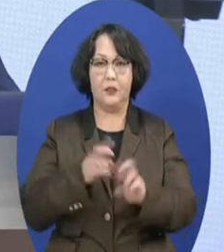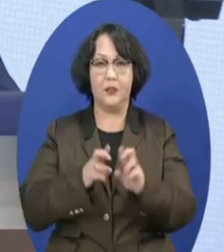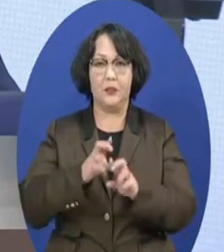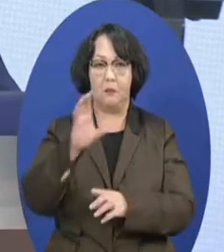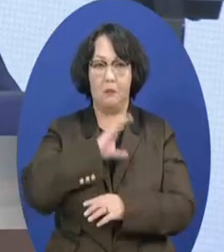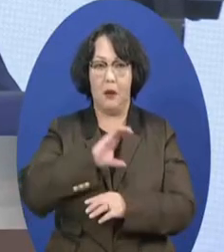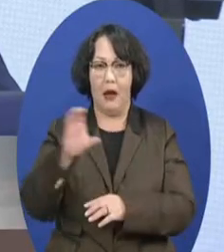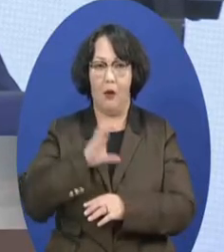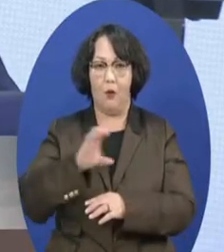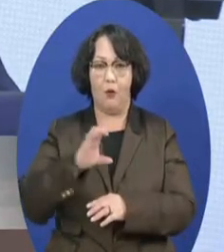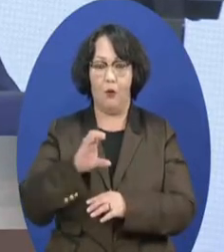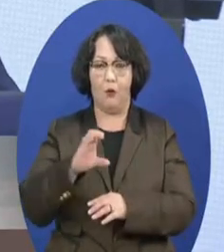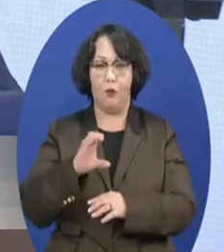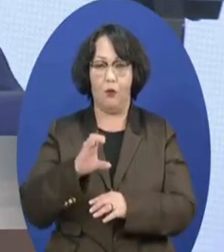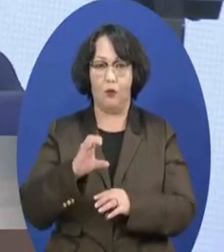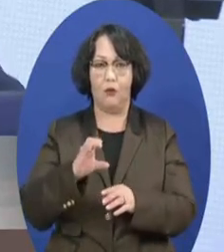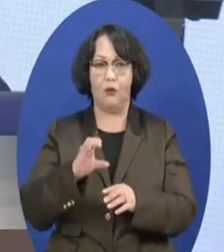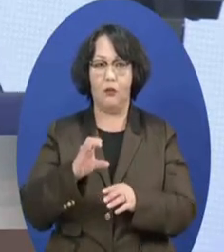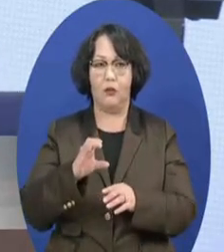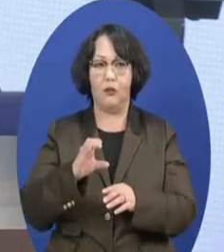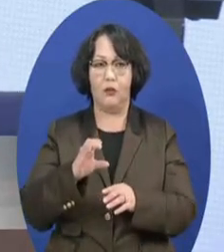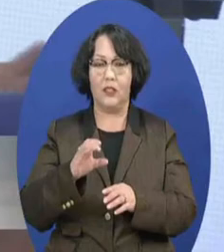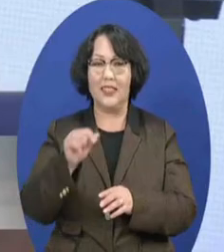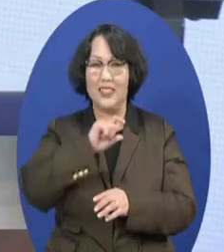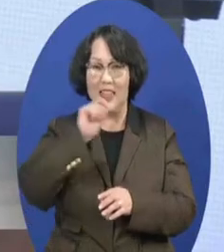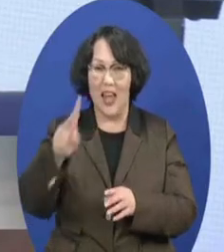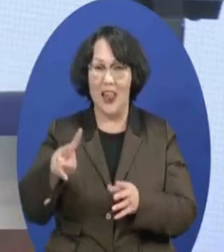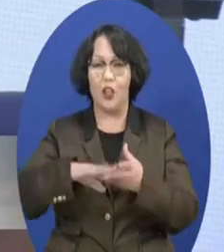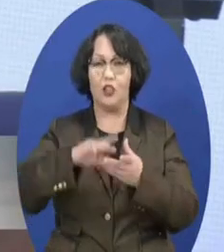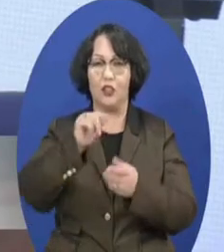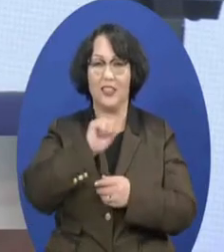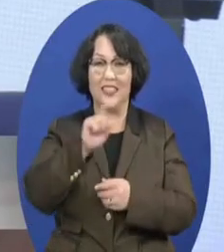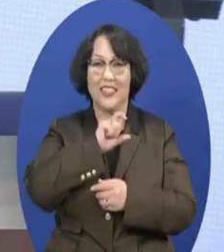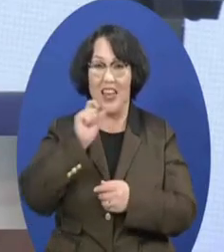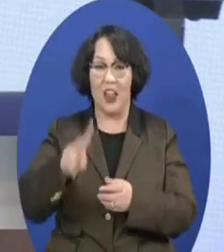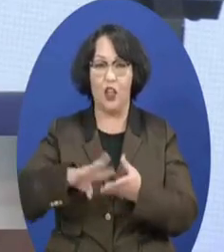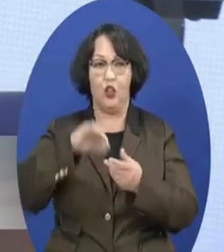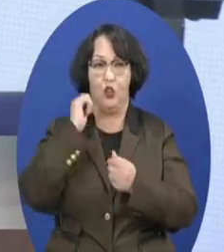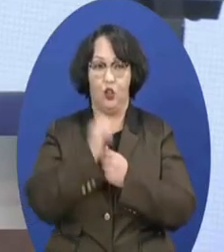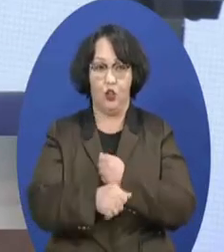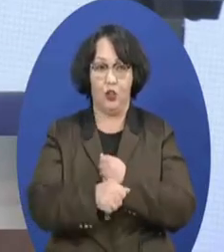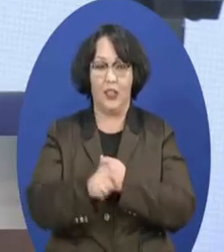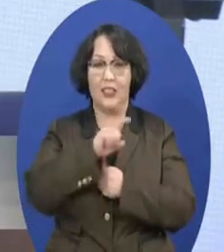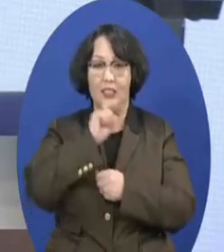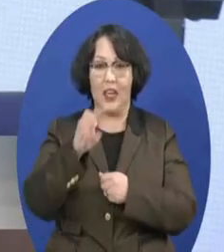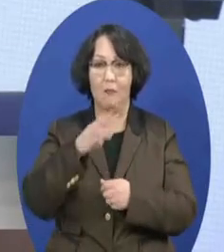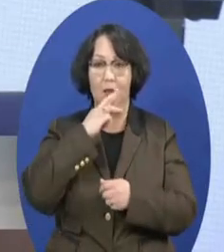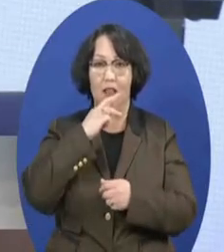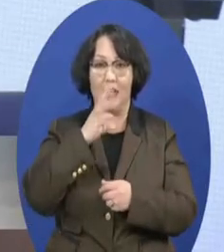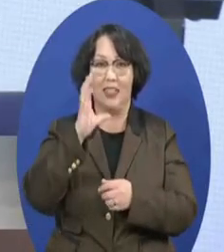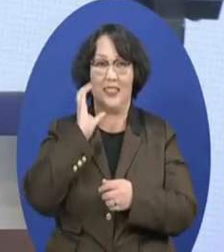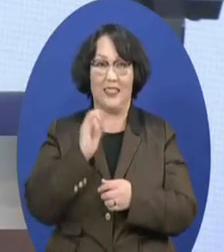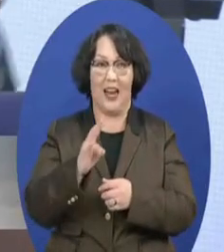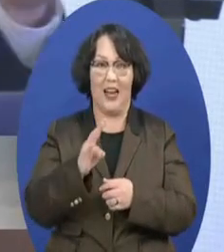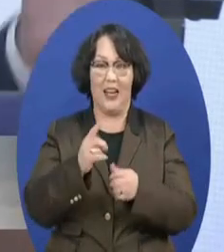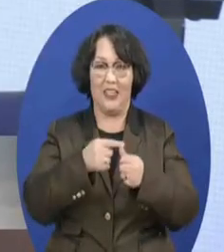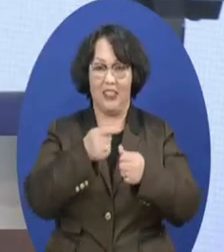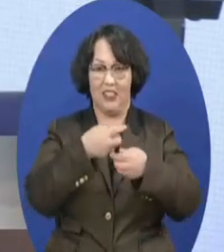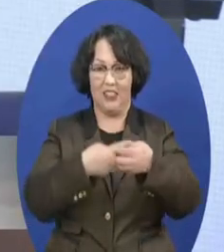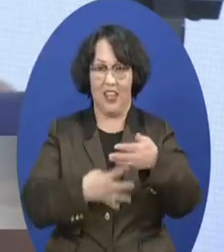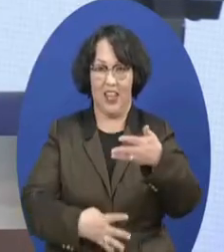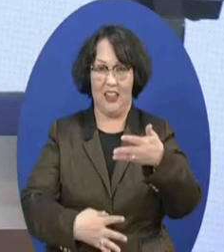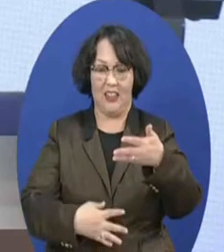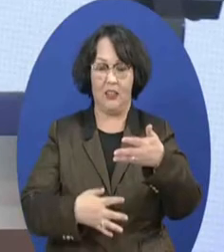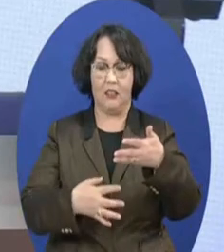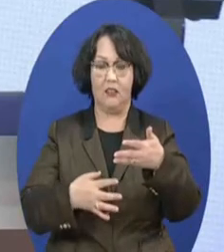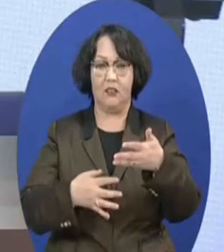бизнесийн байгууллагуудын хар жагсаалтыг татвараа төлсөн зээлээ төлсөн зээлийн мэдээллийн санд бүртгэлтэй байгаа жагсаалтыг их сэргэлтийн өрөөнд нөгөө дэлхийн